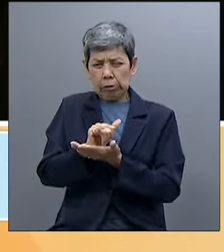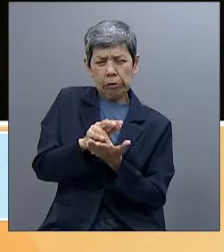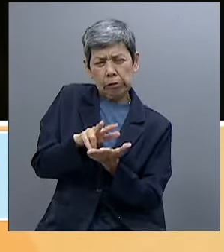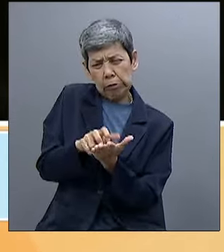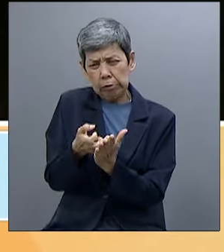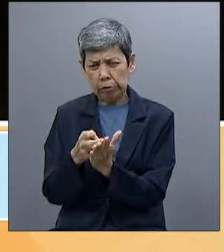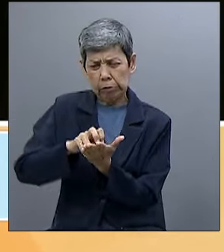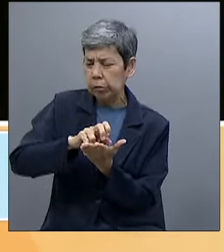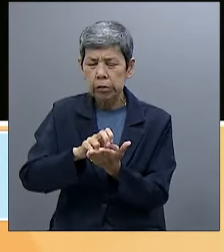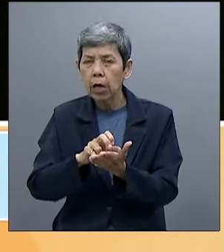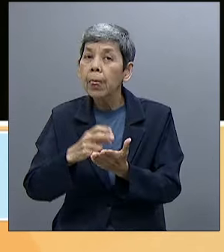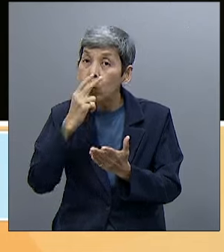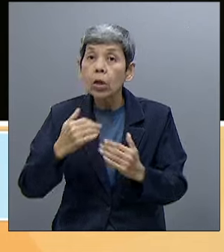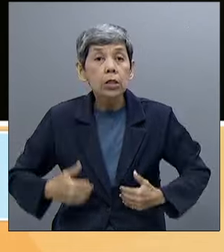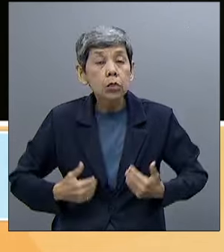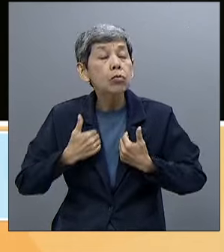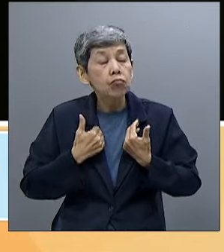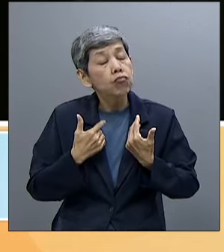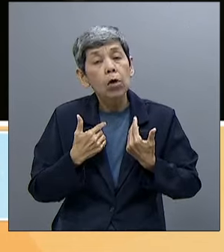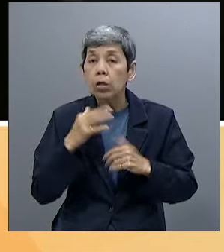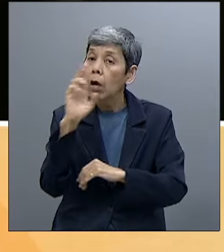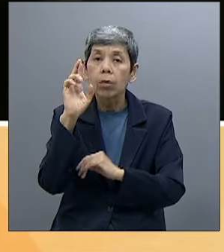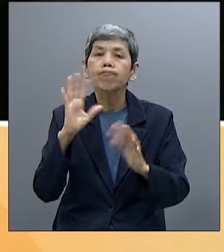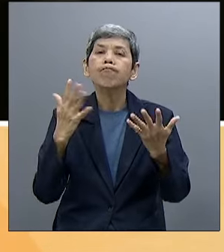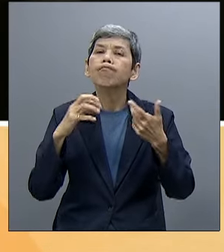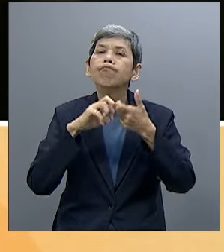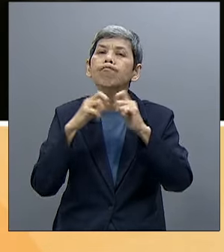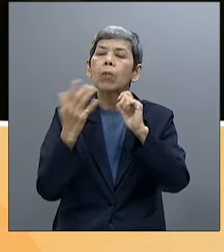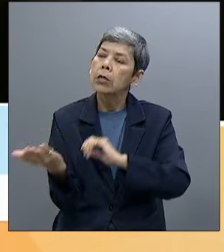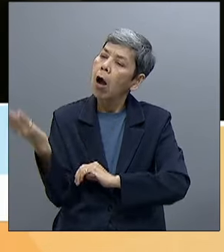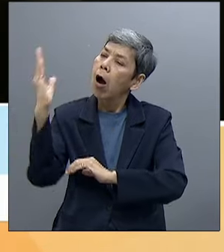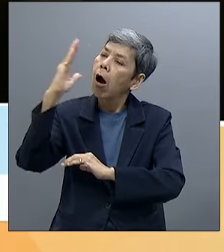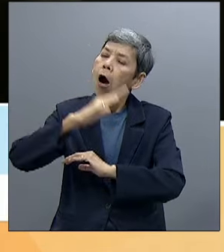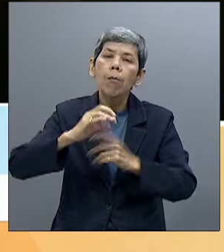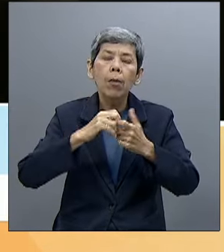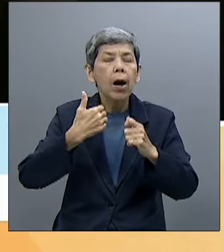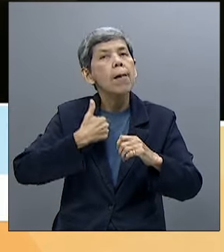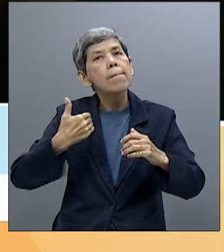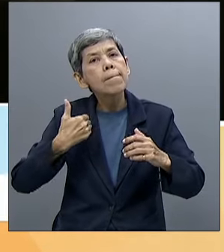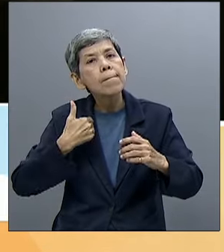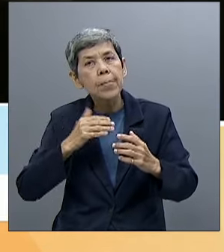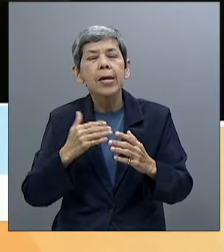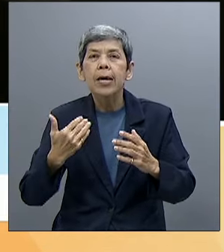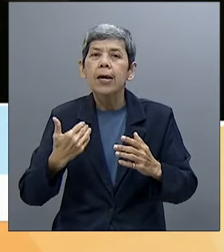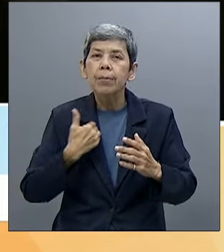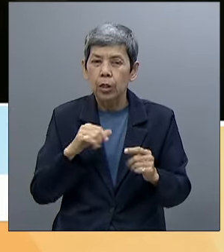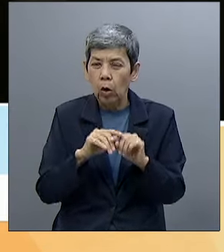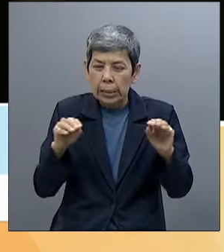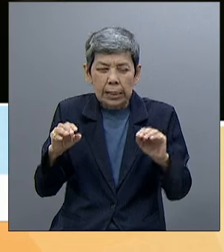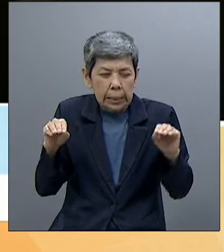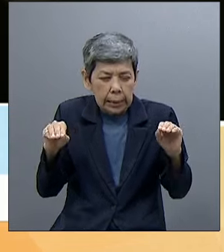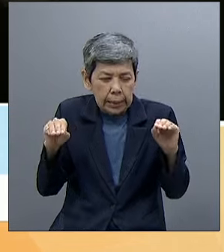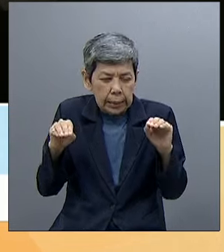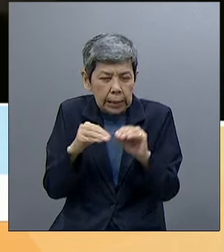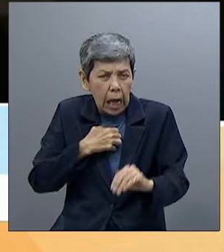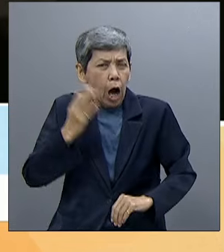ได้รบกวนการใช้ชีวิตประจำวันในช่วงกลางวันมากเพราะว่าเขาจะมีลักษณะของไปเป็นช่วงใกล้ๆนอนมากกว่า